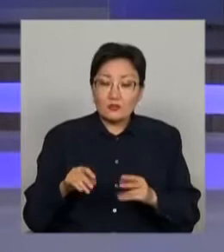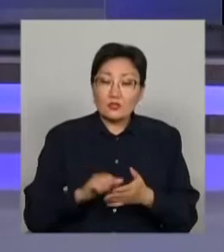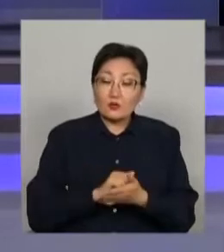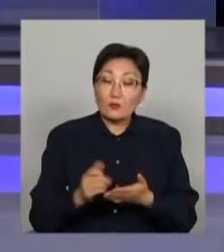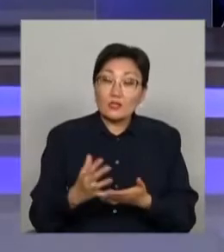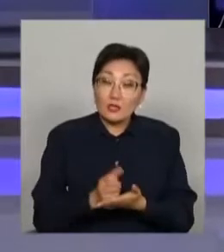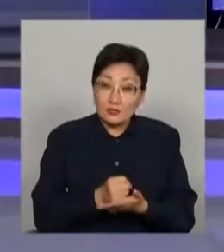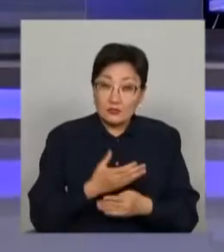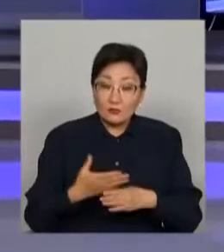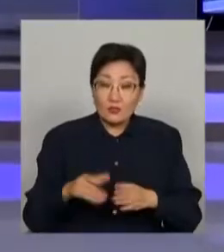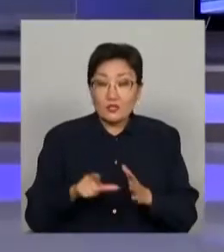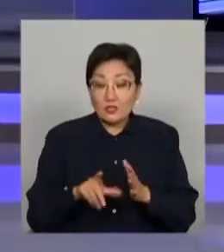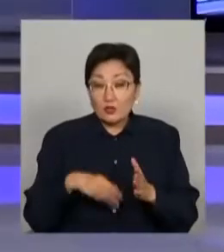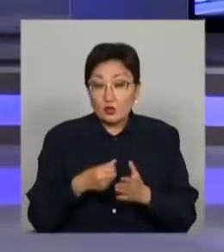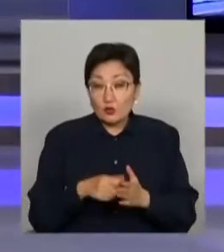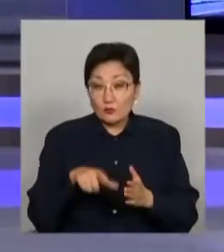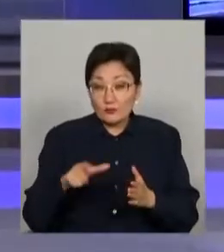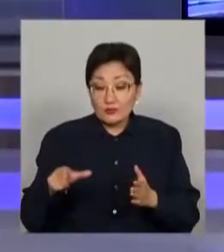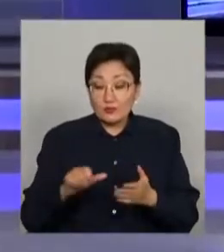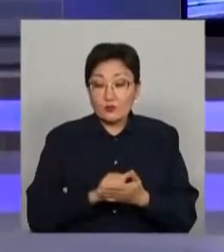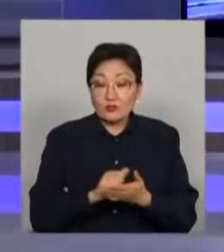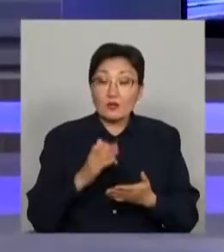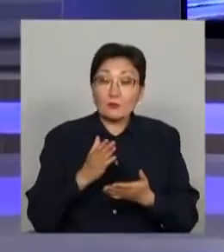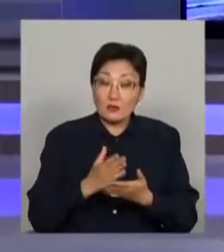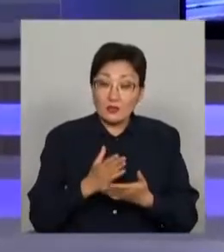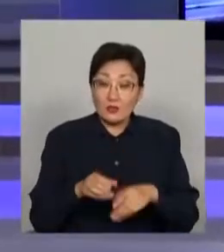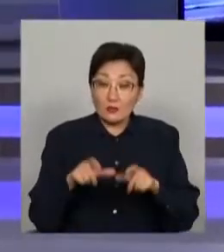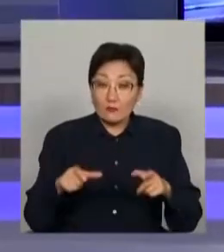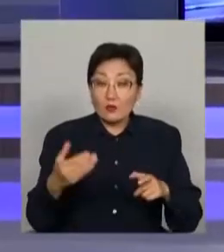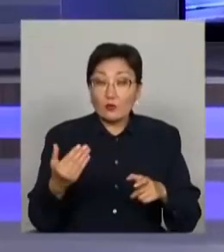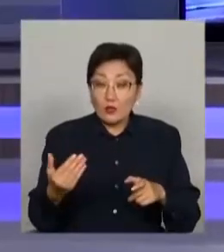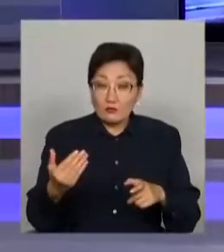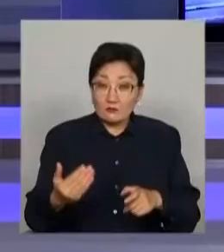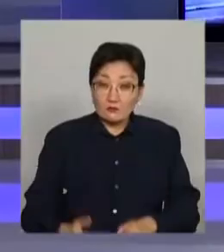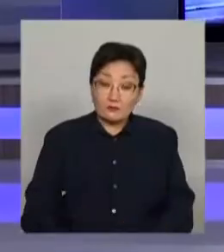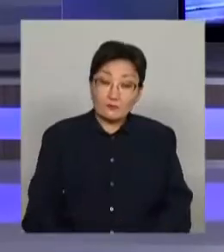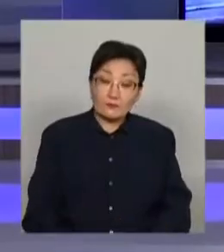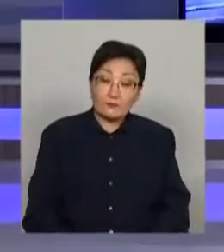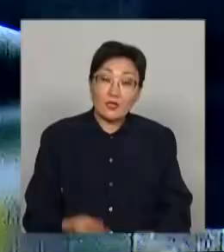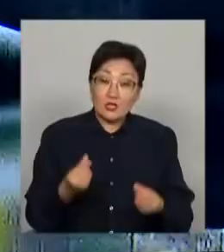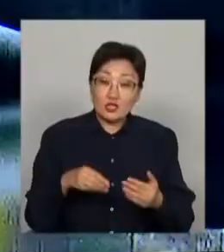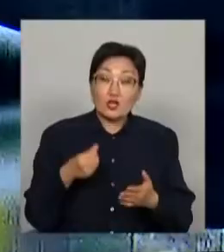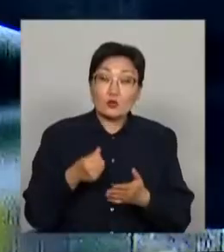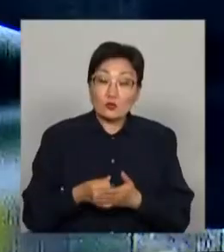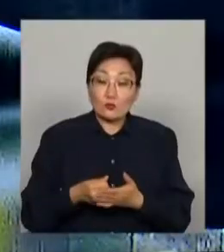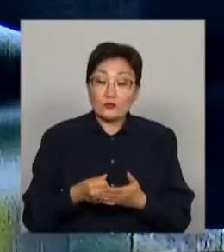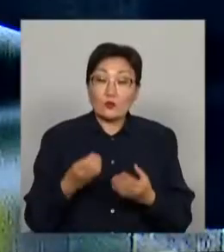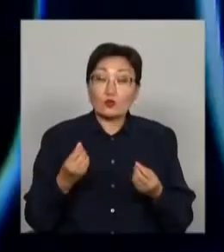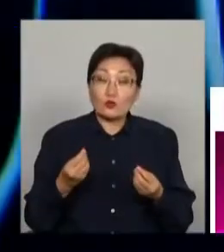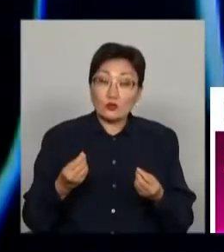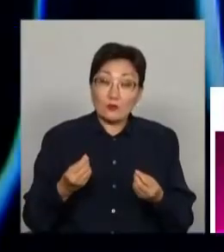кейін салық төлеушілер, лицензиясы бар салық төлеушілер, олар төлемақы төлейді. Ол